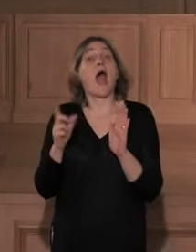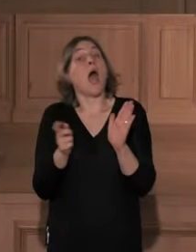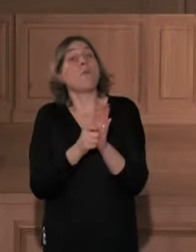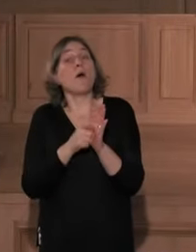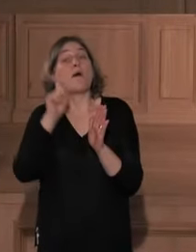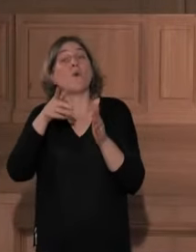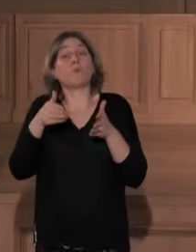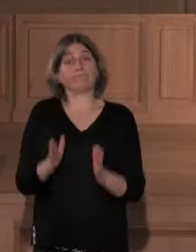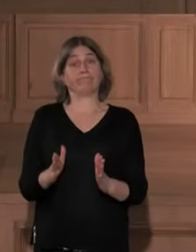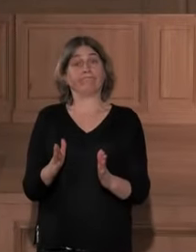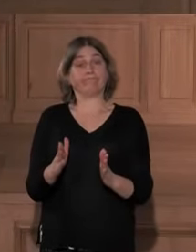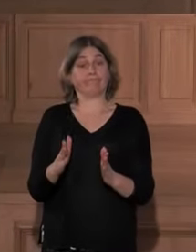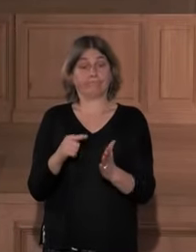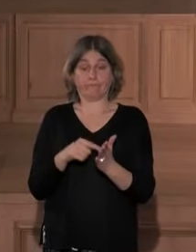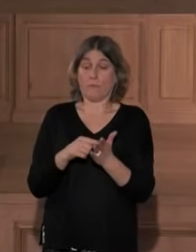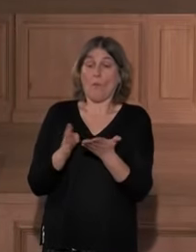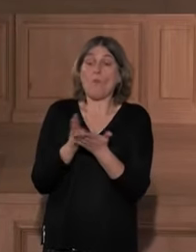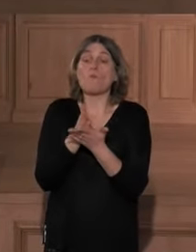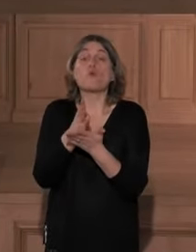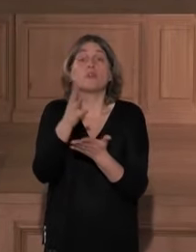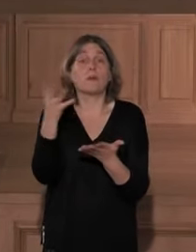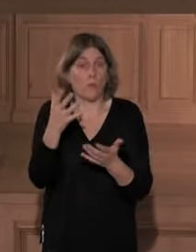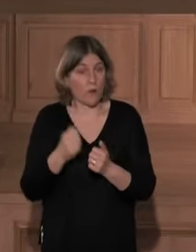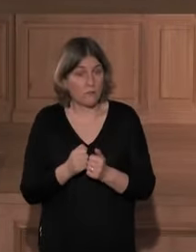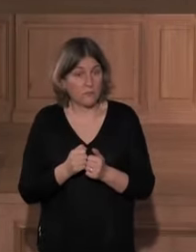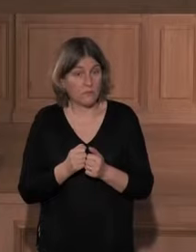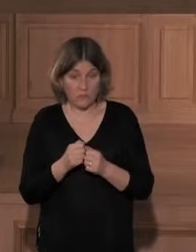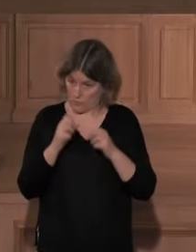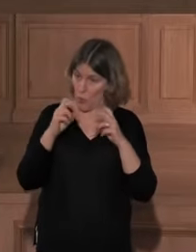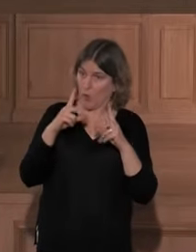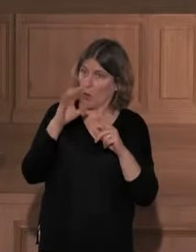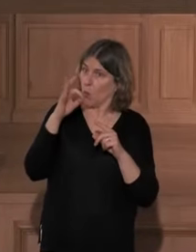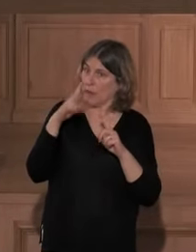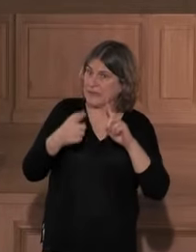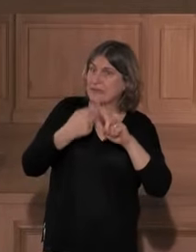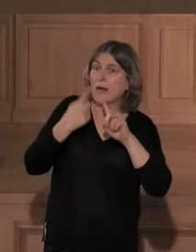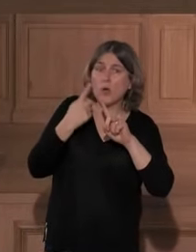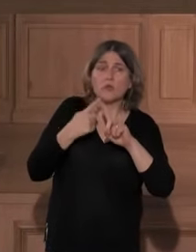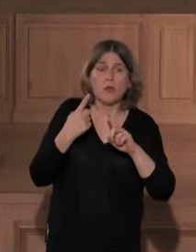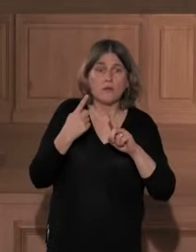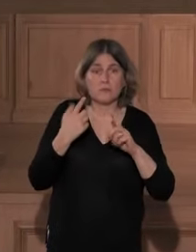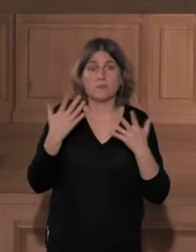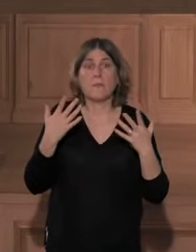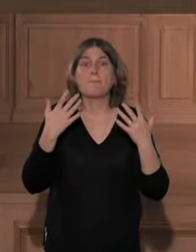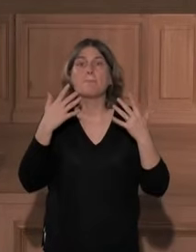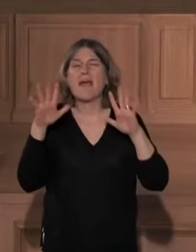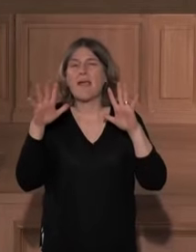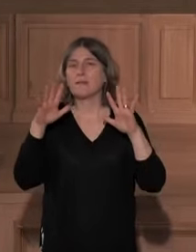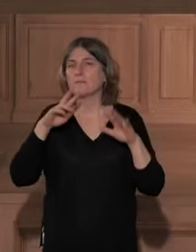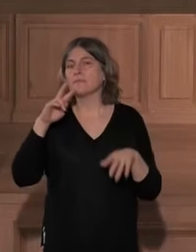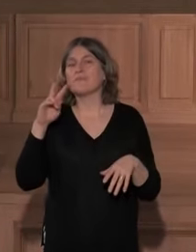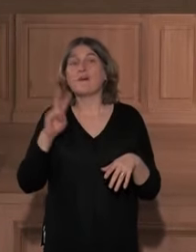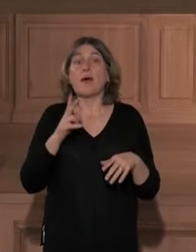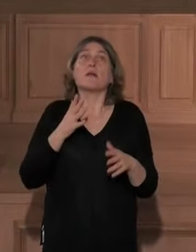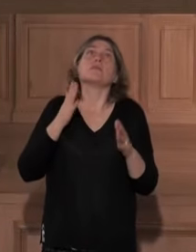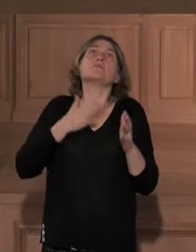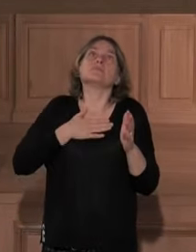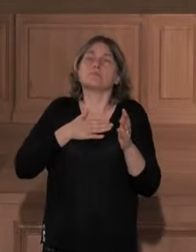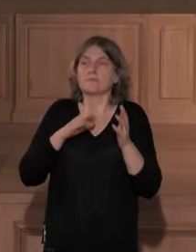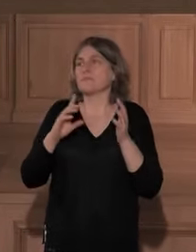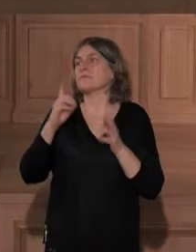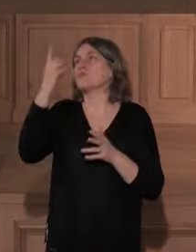aussi d'un projet, c'est important. Mais bon, après, c'est pas, voilà, c'est pas les... Il n'y a pas de... Chez nous, Dieu merci,